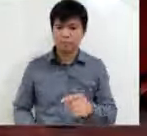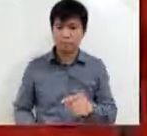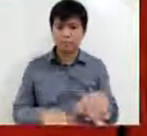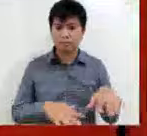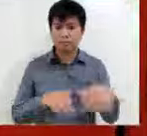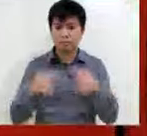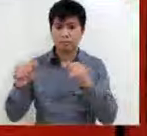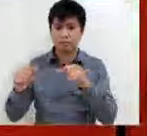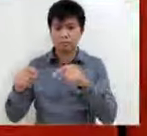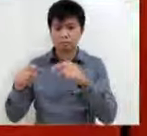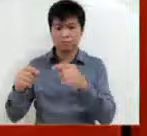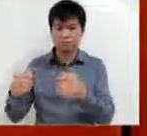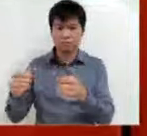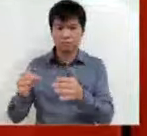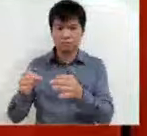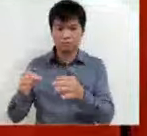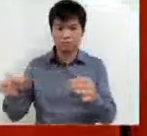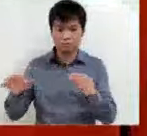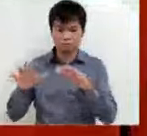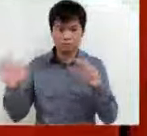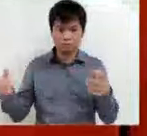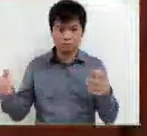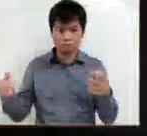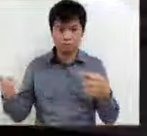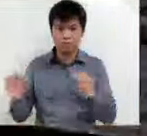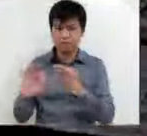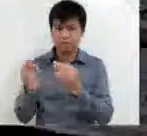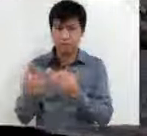nasunugan habang inaalam pa ang sanhi ng sunog.